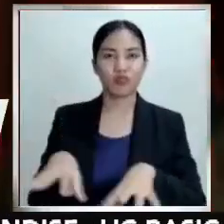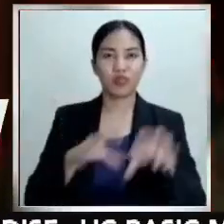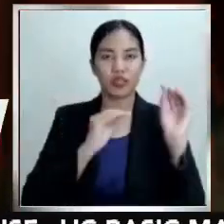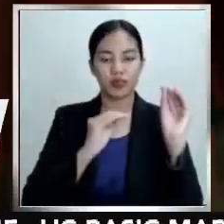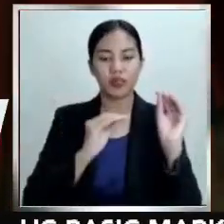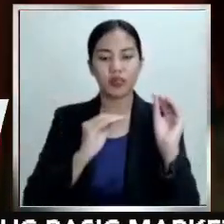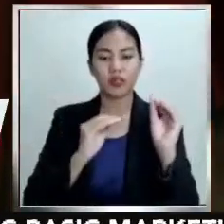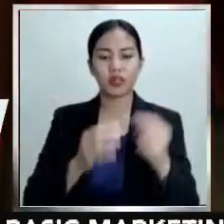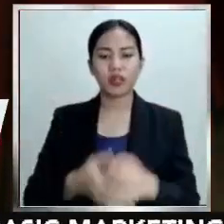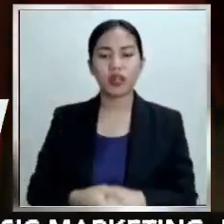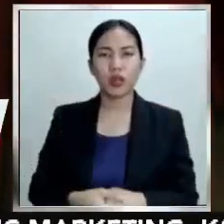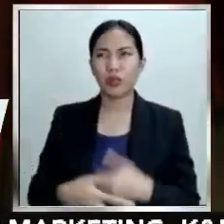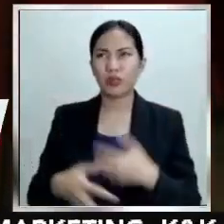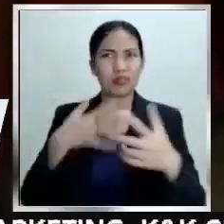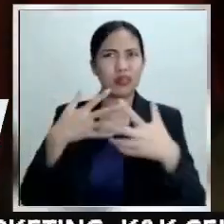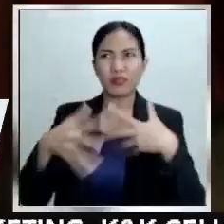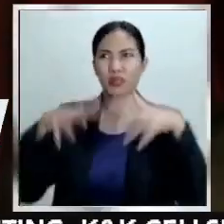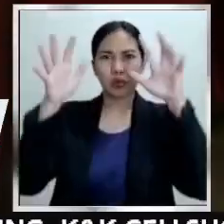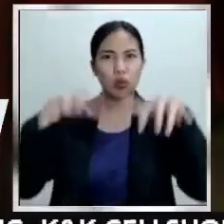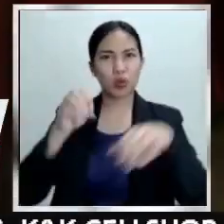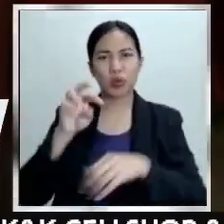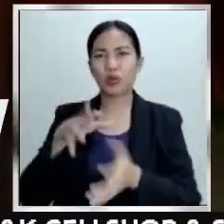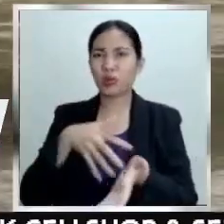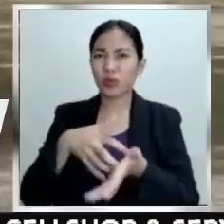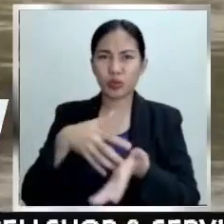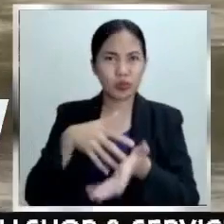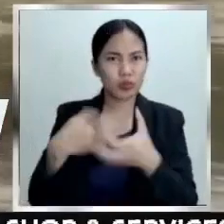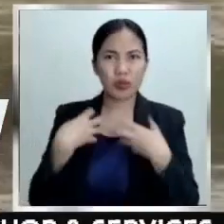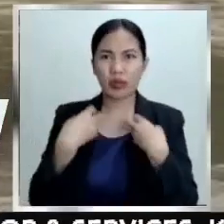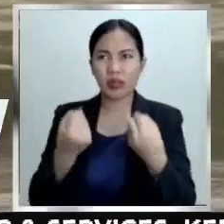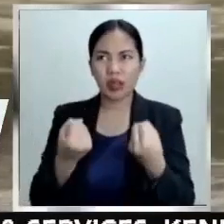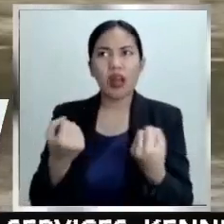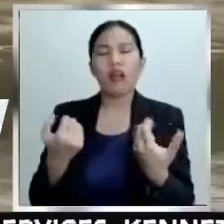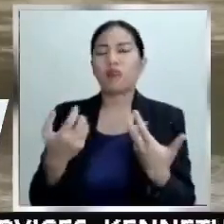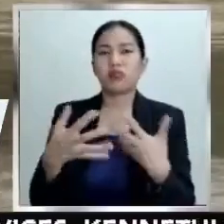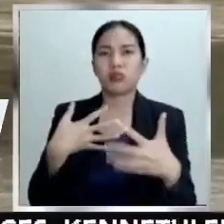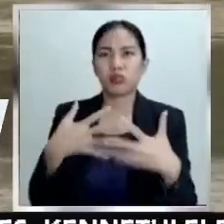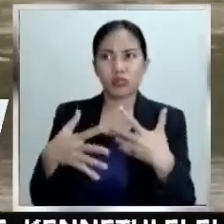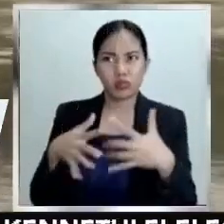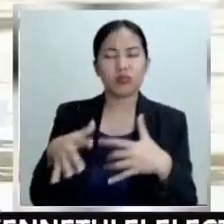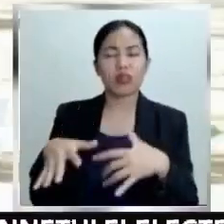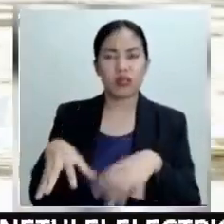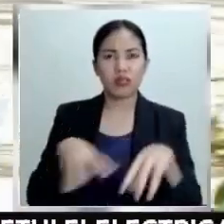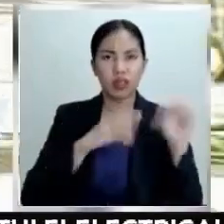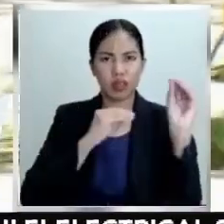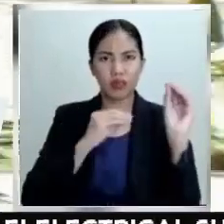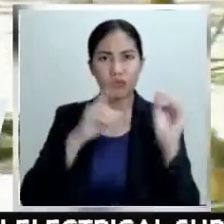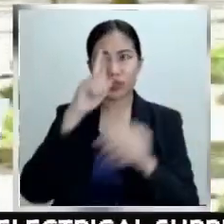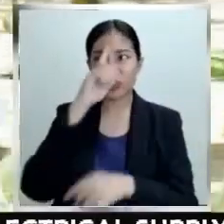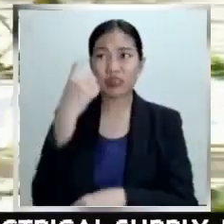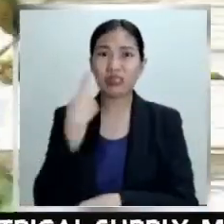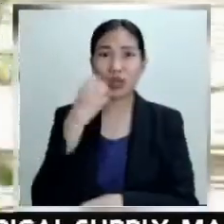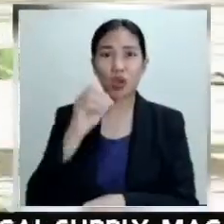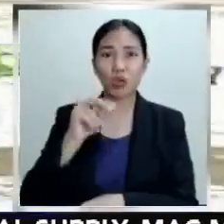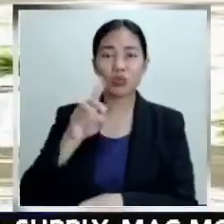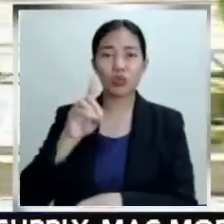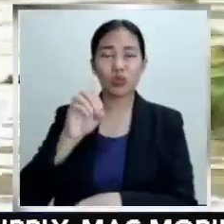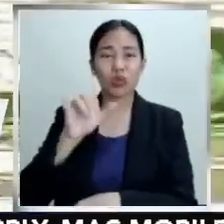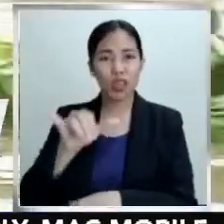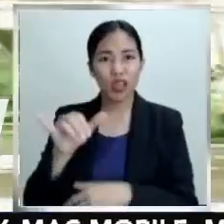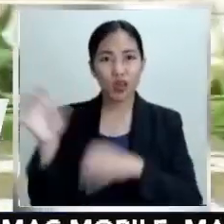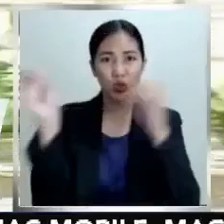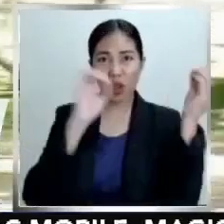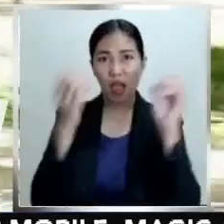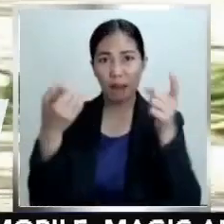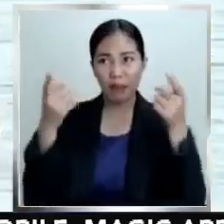undoy talaga po, halos hindi na kami nakalabas ng bahay. Pero kahit umaangat ang Marikina River, walang binaha sa mga bahay